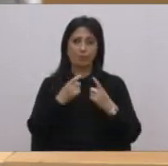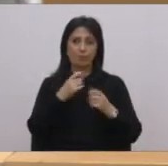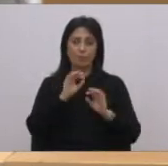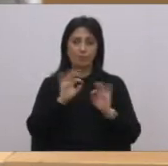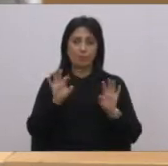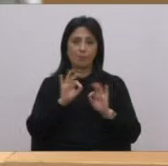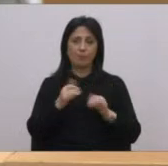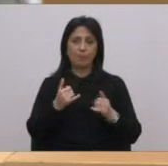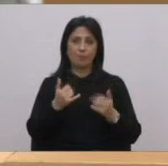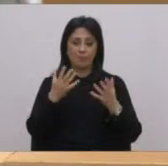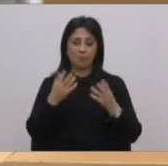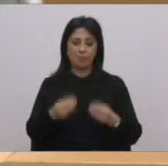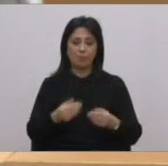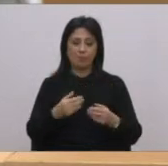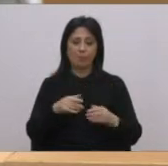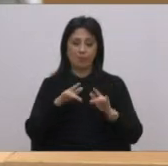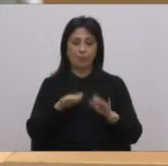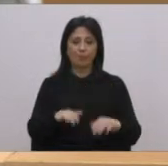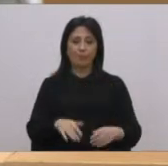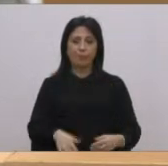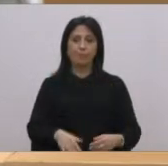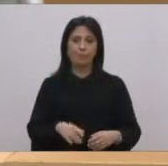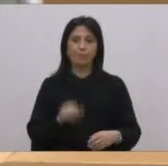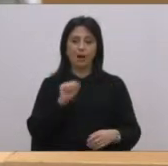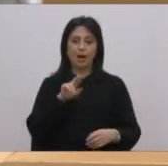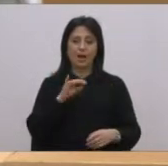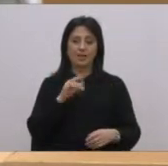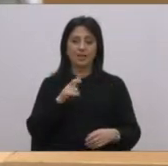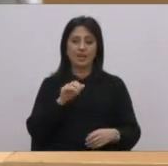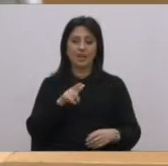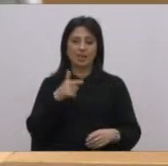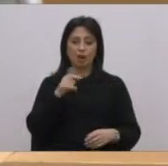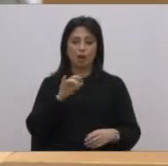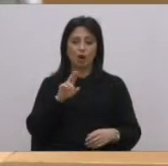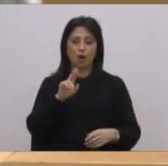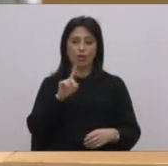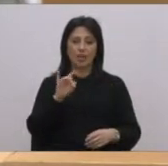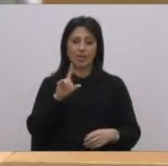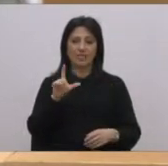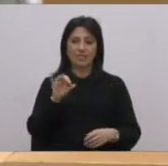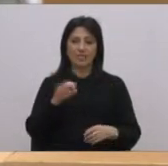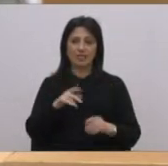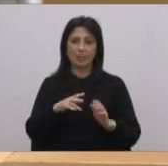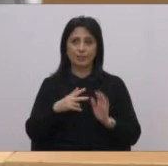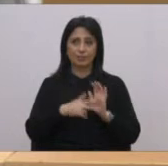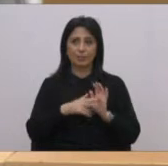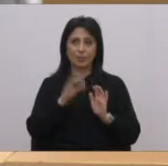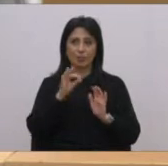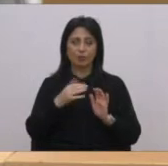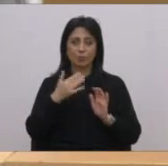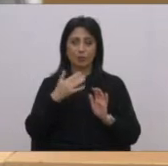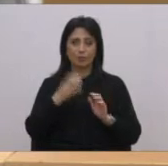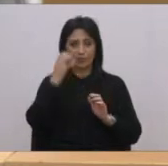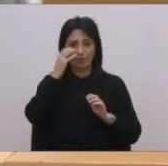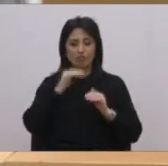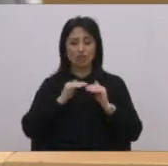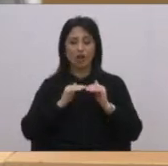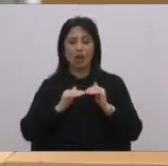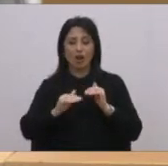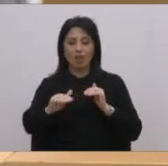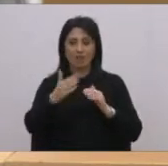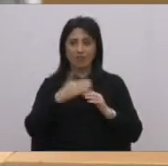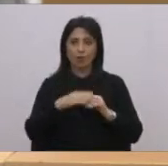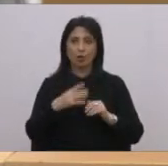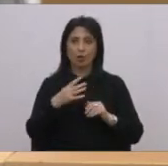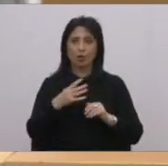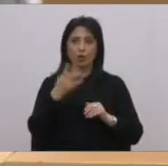ვიტყოდი, რომელიც დღესდღეობით მიმდინარეობს. ადიგენიდან გოდერძამდის 90% უკვე შავი საფარი დაგებულია,